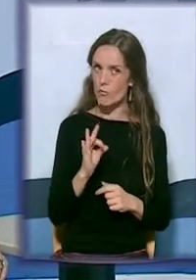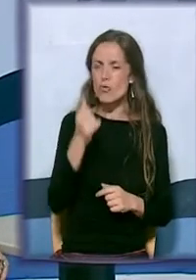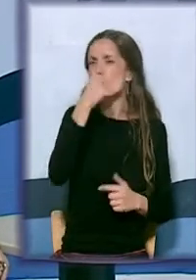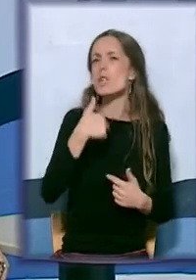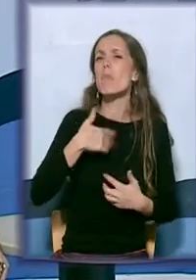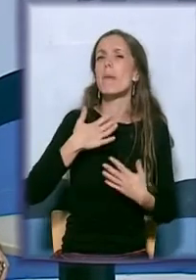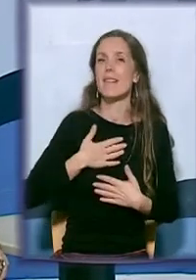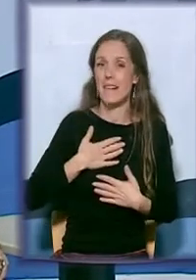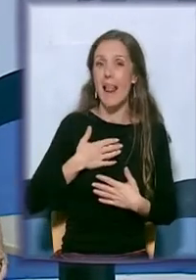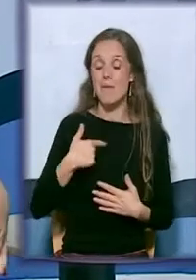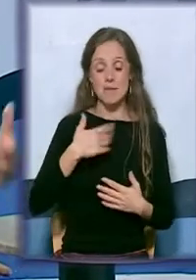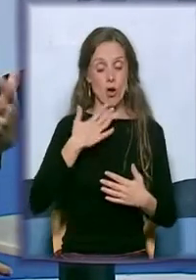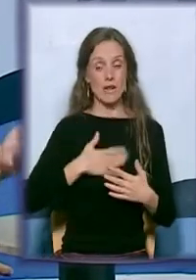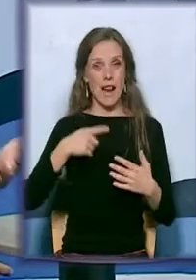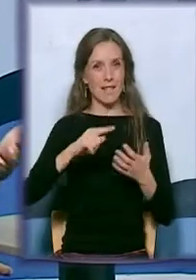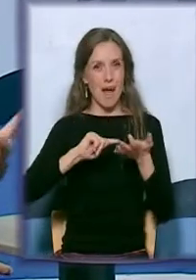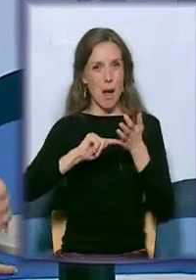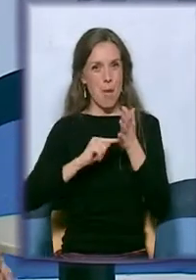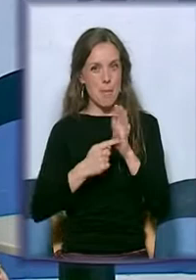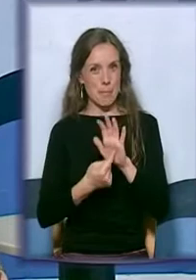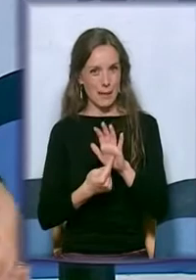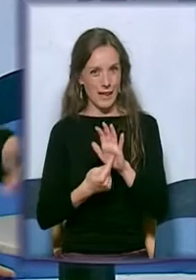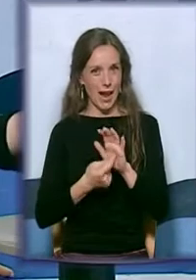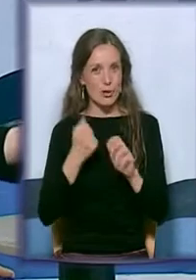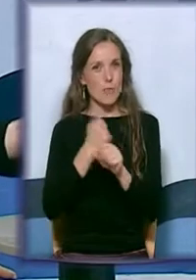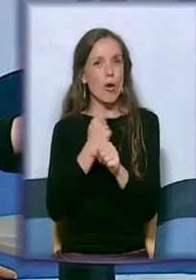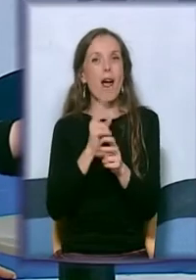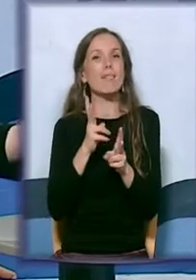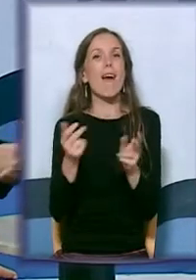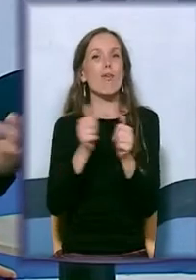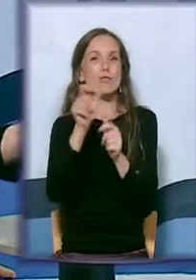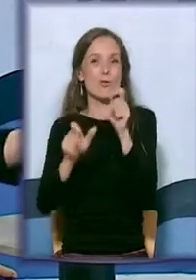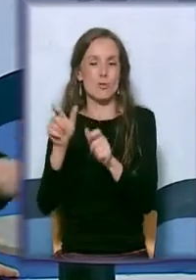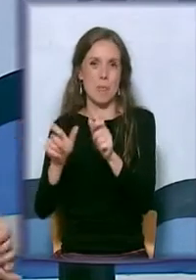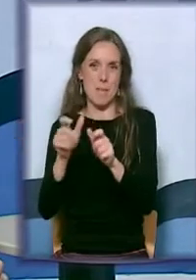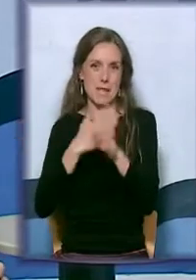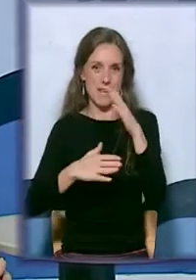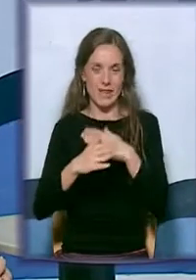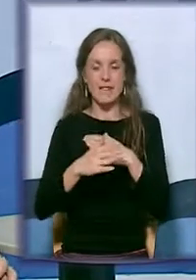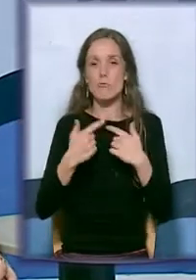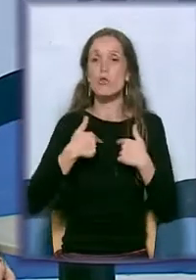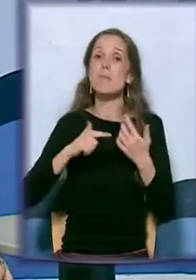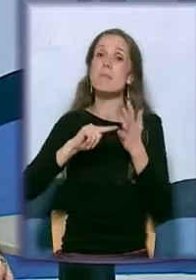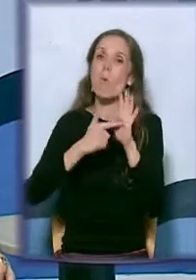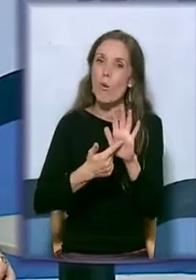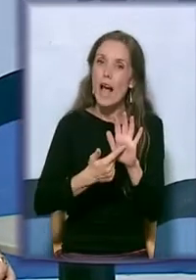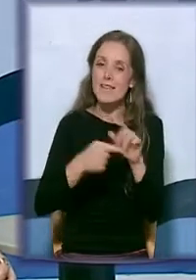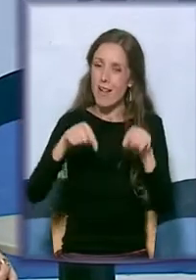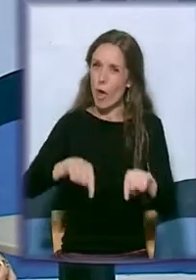to je da kada prikažemo rad uopšte sa osobama, ali da govorimo, mi smo ovde pokazali kako izgleda u školi